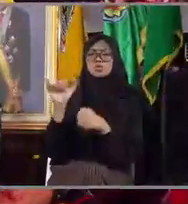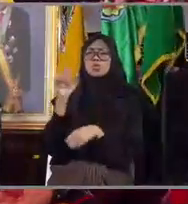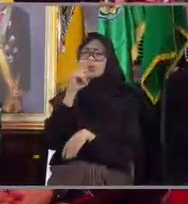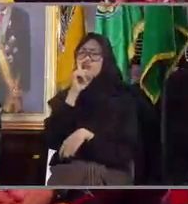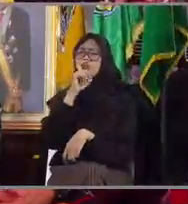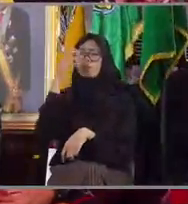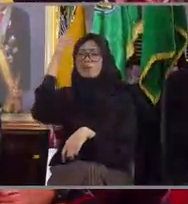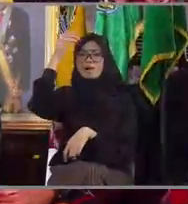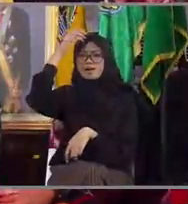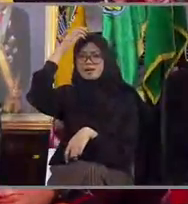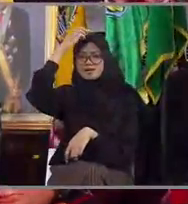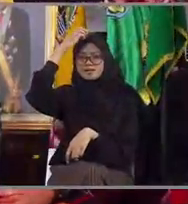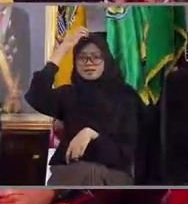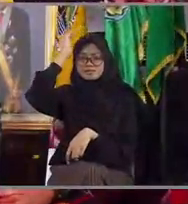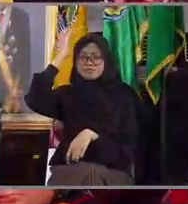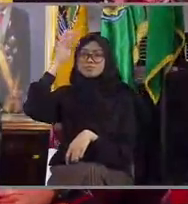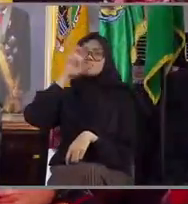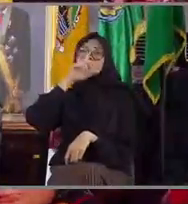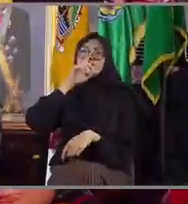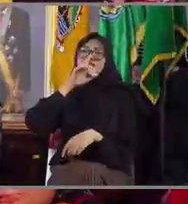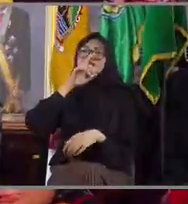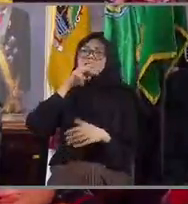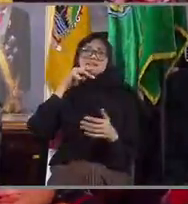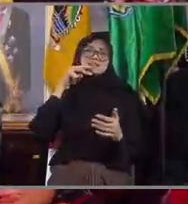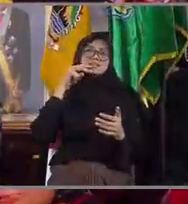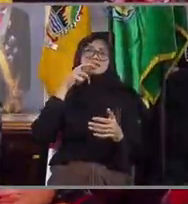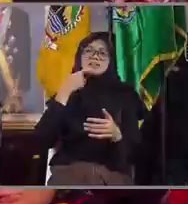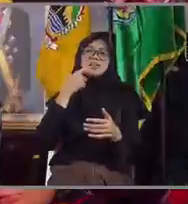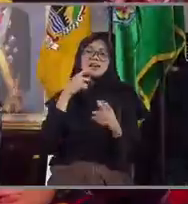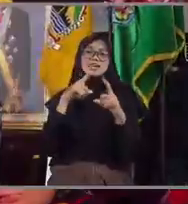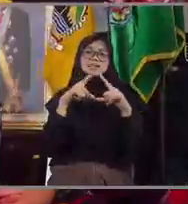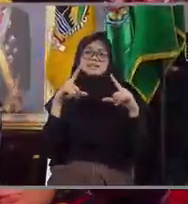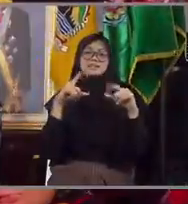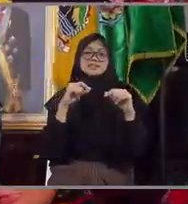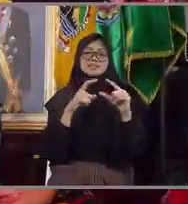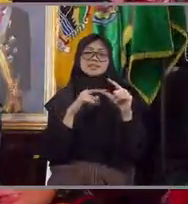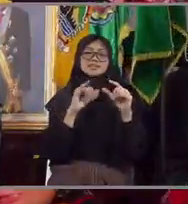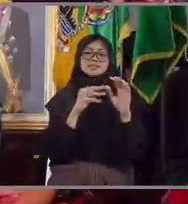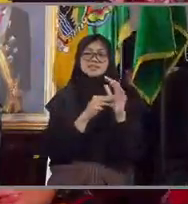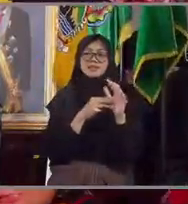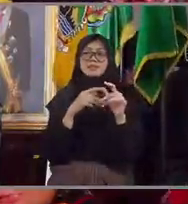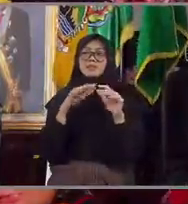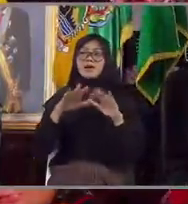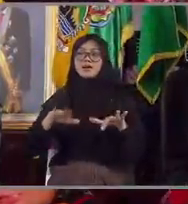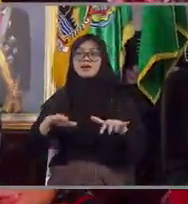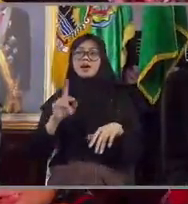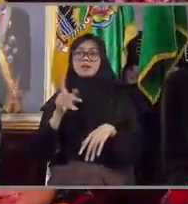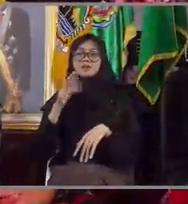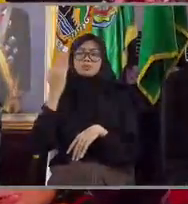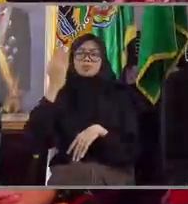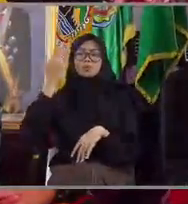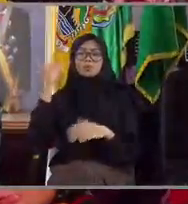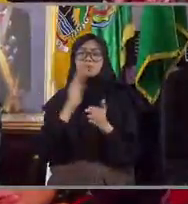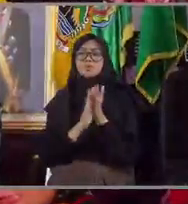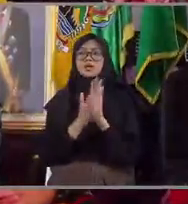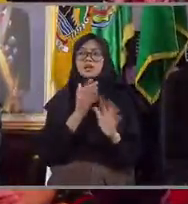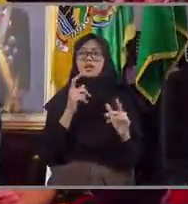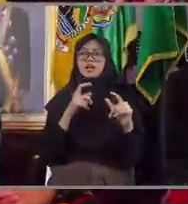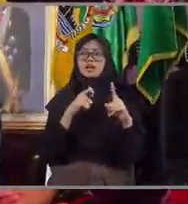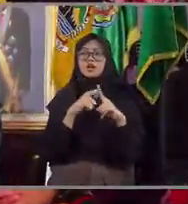tentang SIM anak tapi harus ada batasan karena saya pernah di komisi 3 bersama dengan para